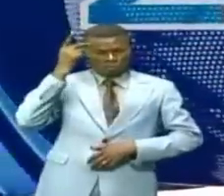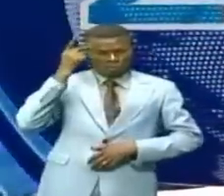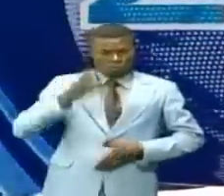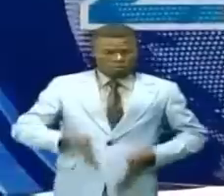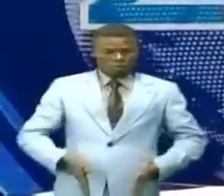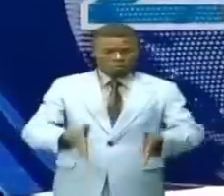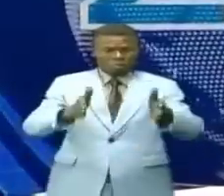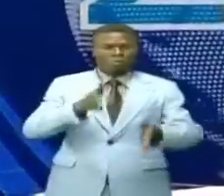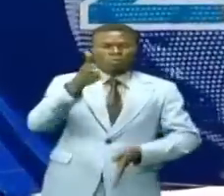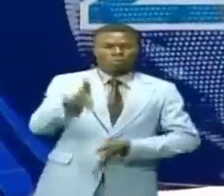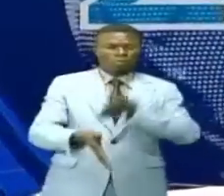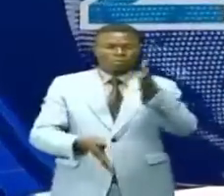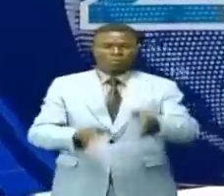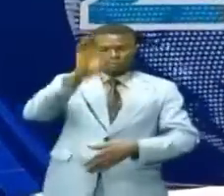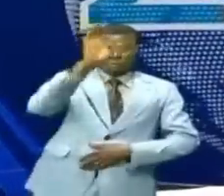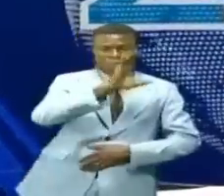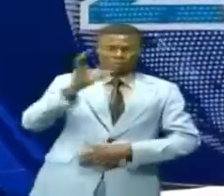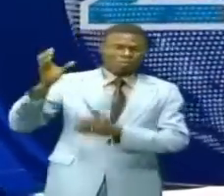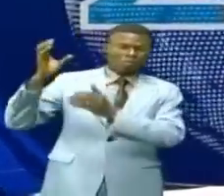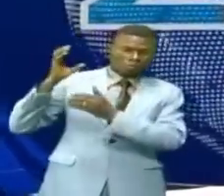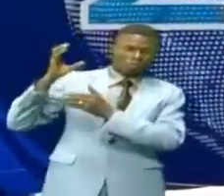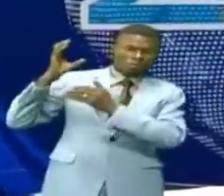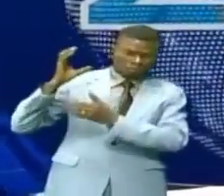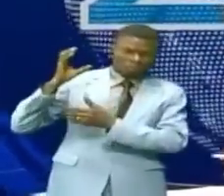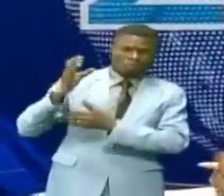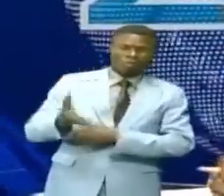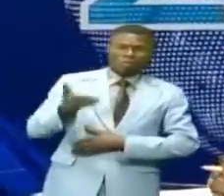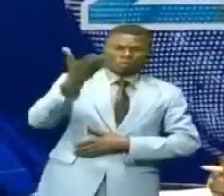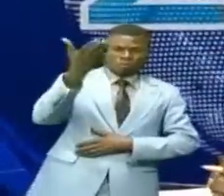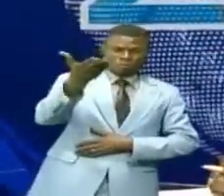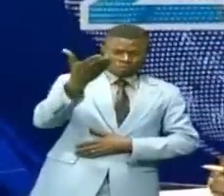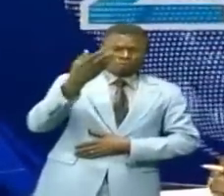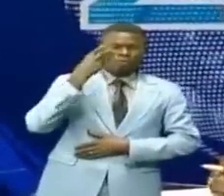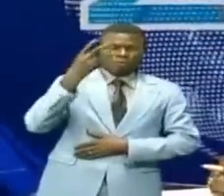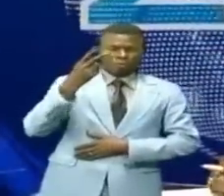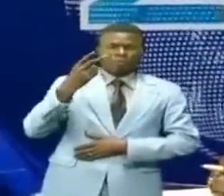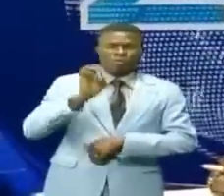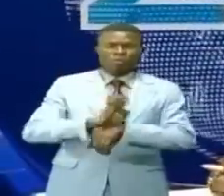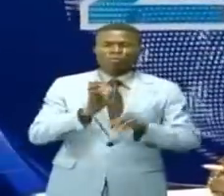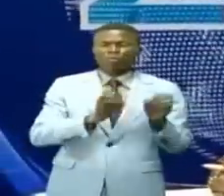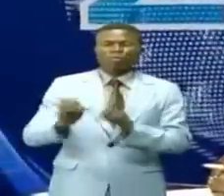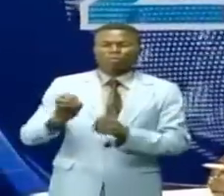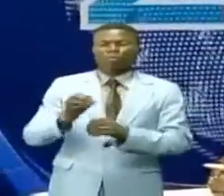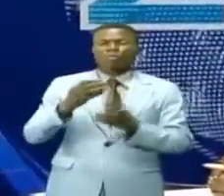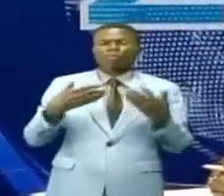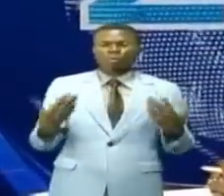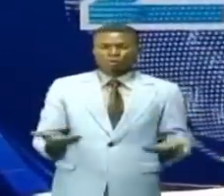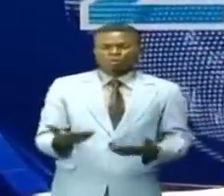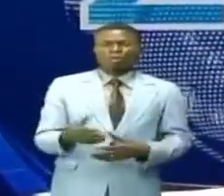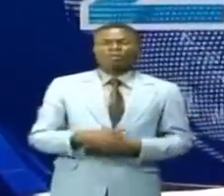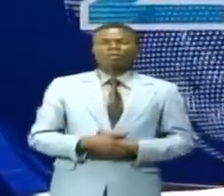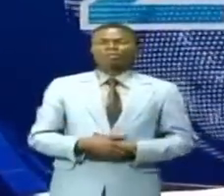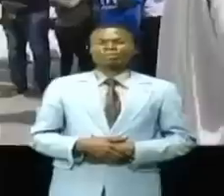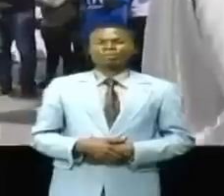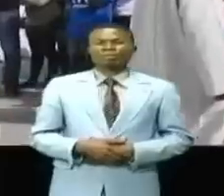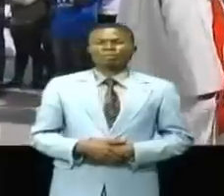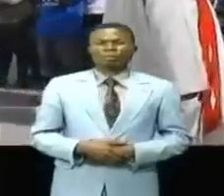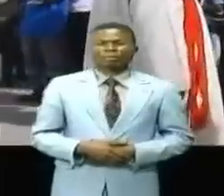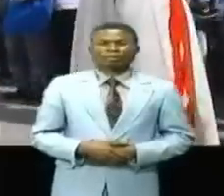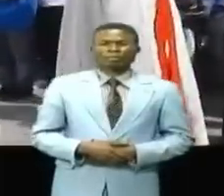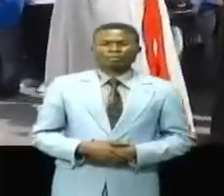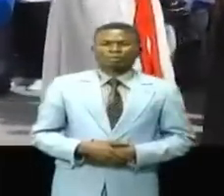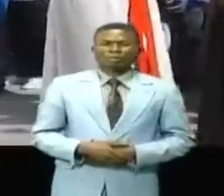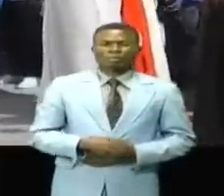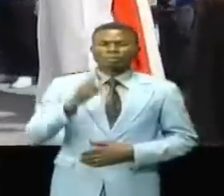en procession comme ceux de Notre-Dame du Congo. Jacques Kaboba nous les a suivis pour nous regarder.